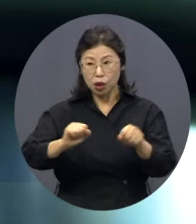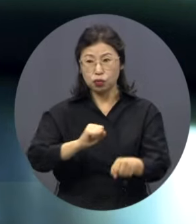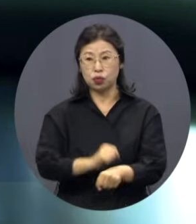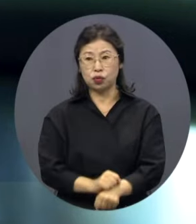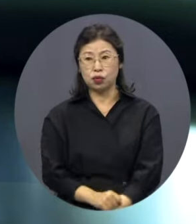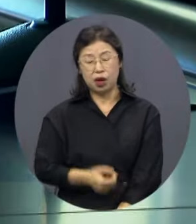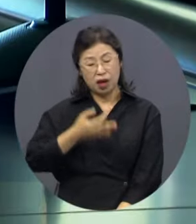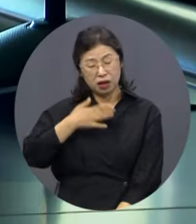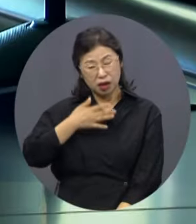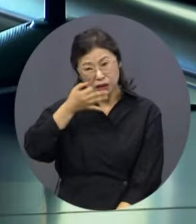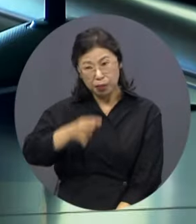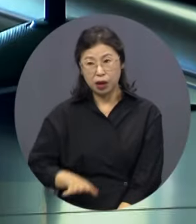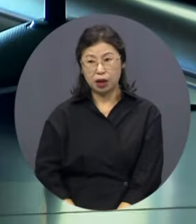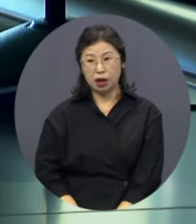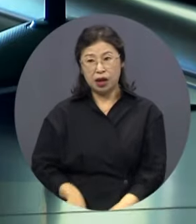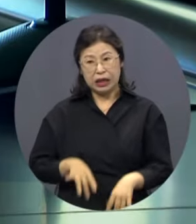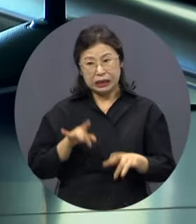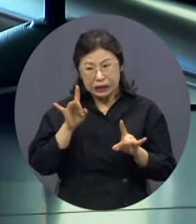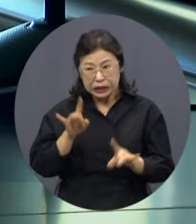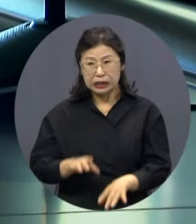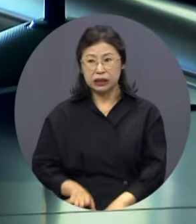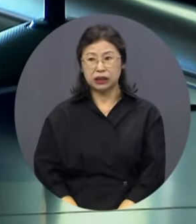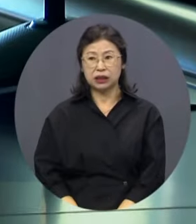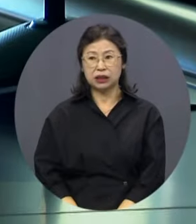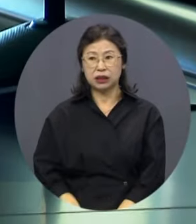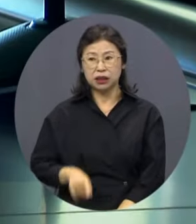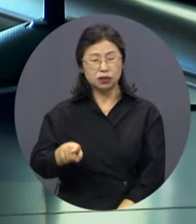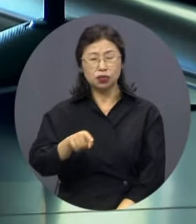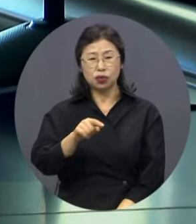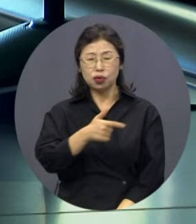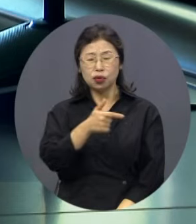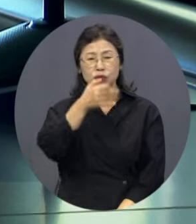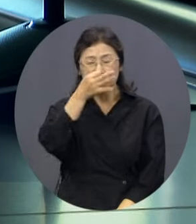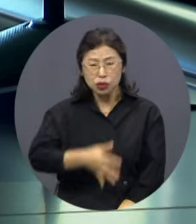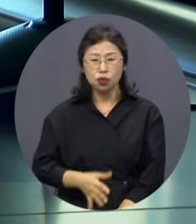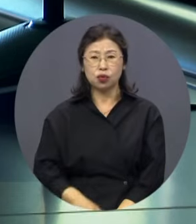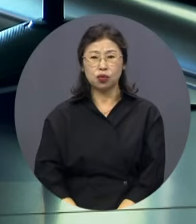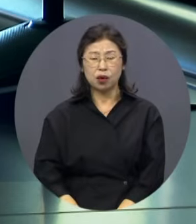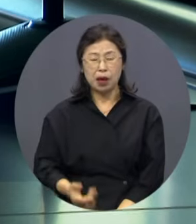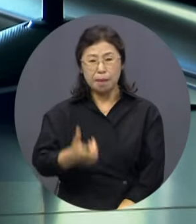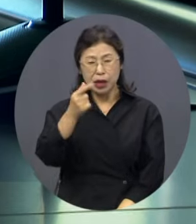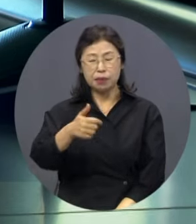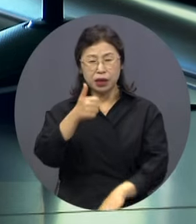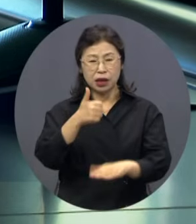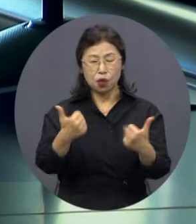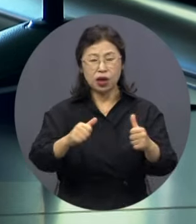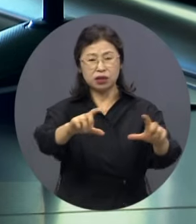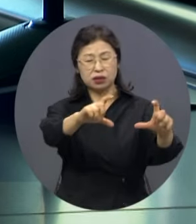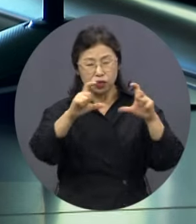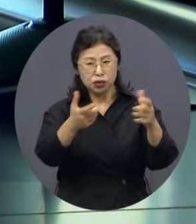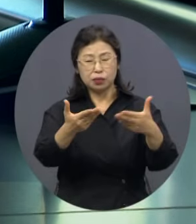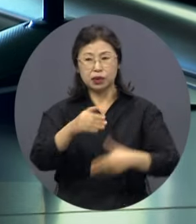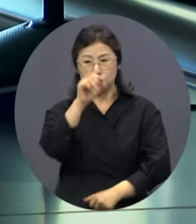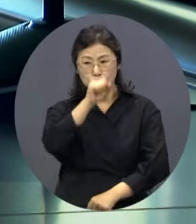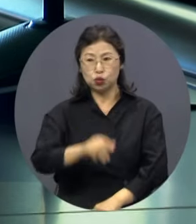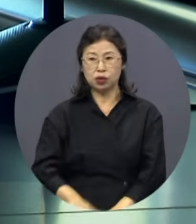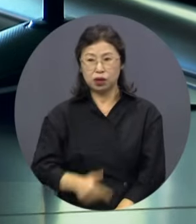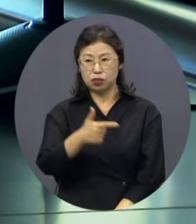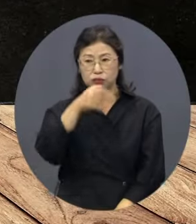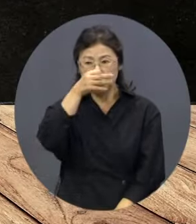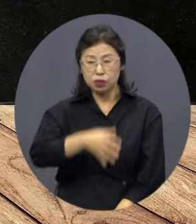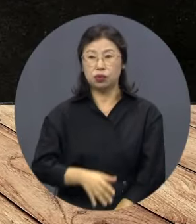보여지니까 저는 그걸 그냥 지켜보고 있어야 된다는 그런 부분이 어 계속 더